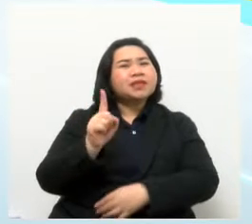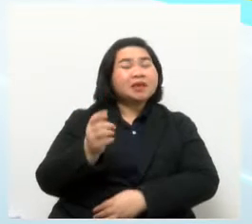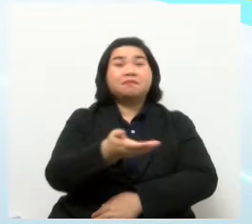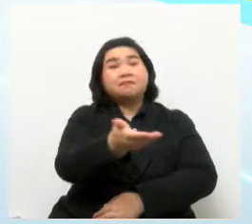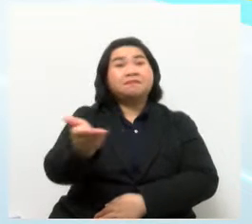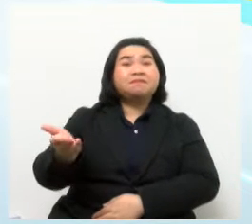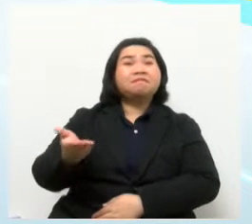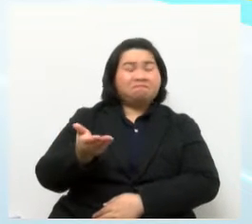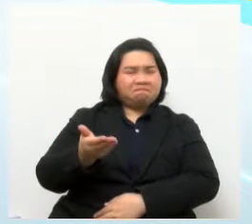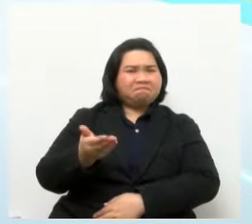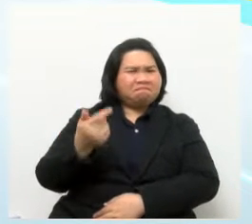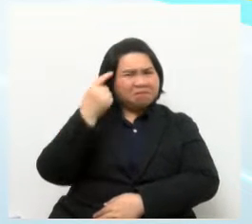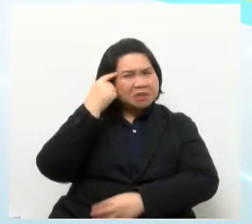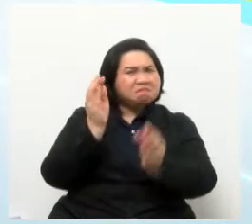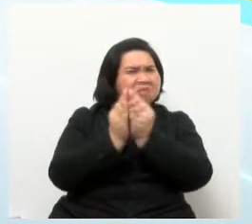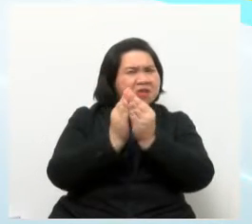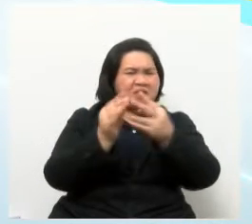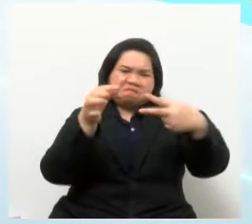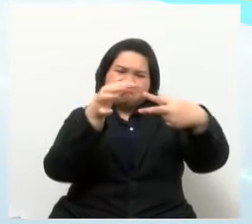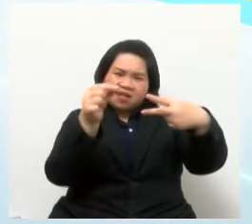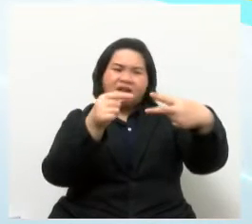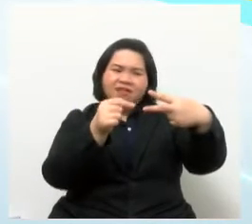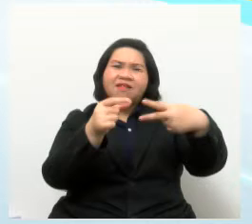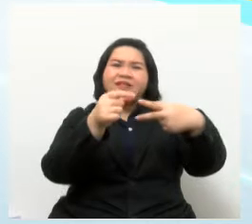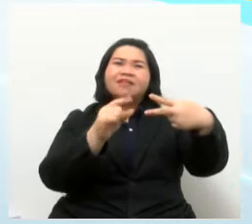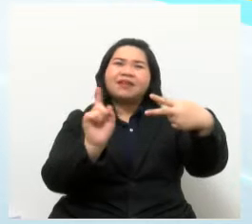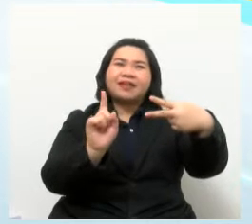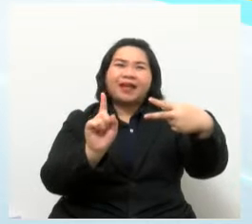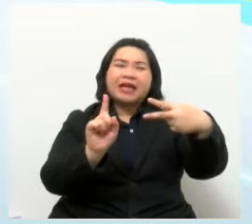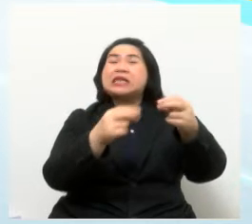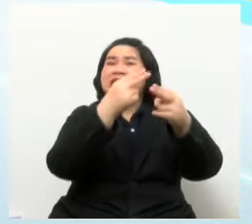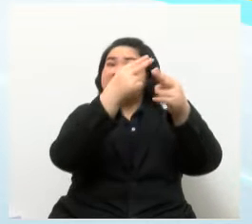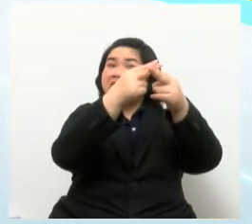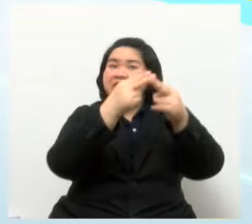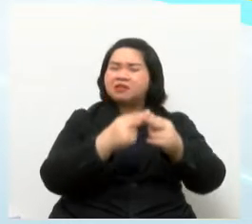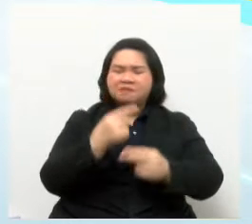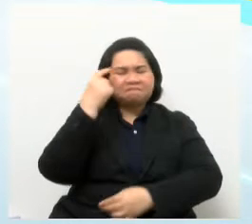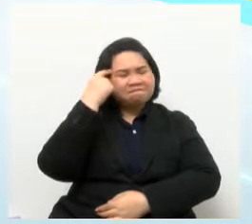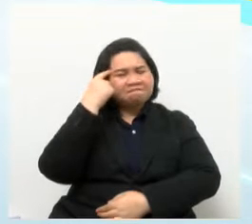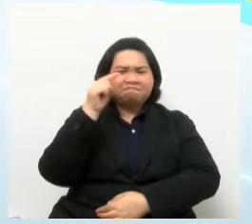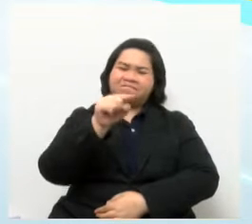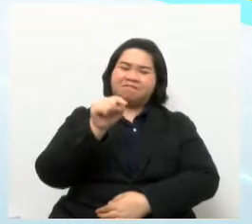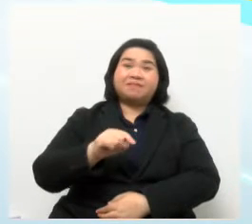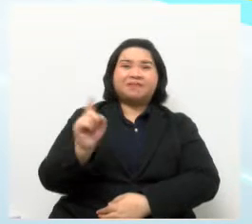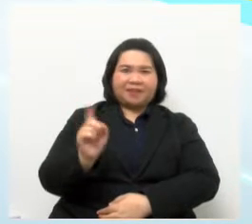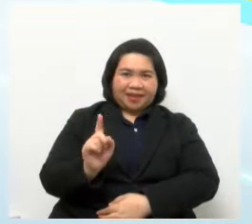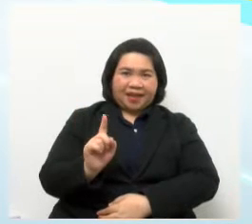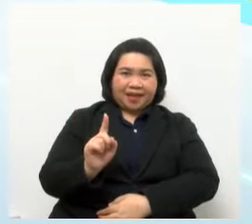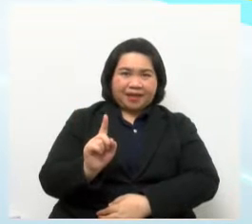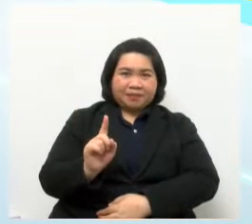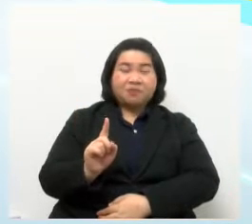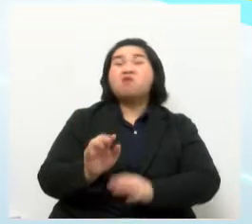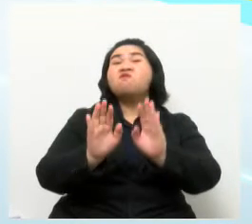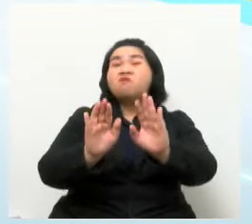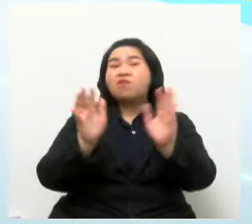ทุกท่านได้มาร่วมโหวตกับเราแล้วละค่ะว่าสำหรับ2ชื่อรายการเนี่ยควรจะเป็นรายการไหนนะคะแล้วก็จะขอประชาสัม